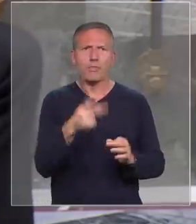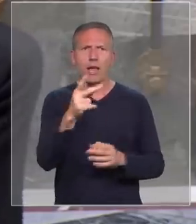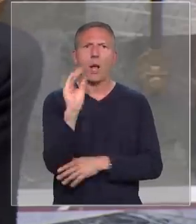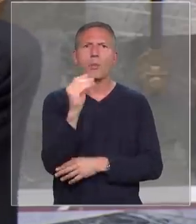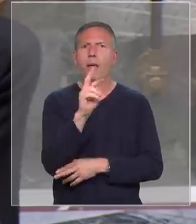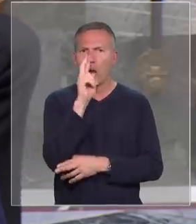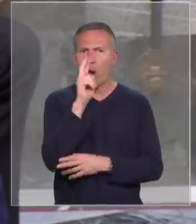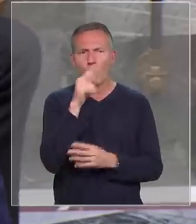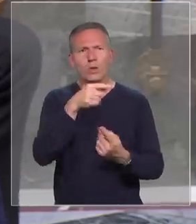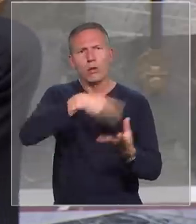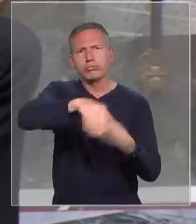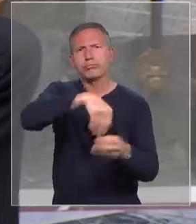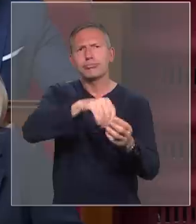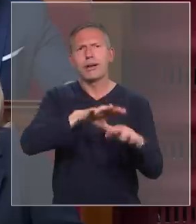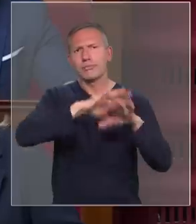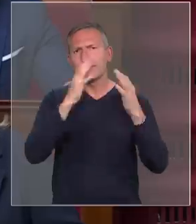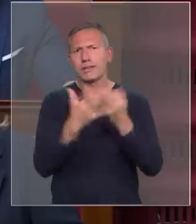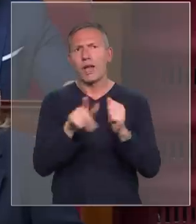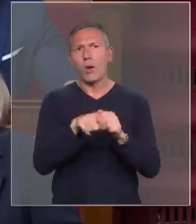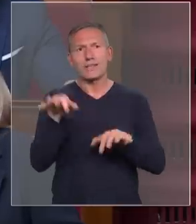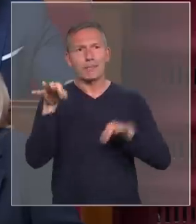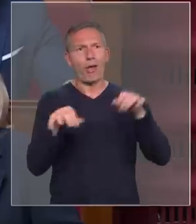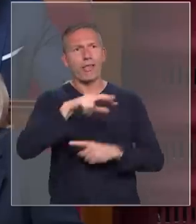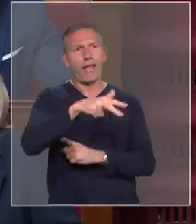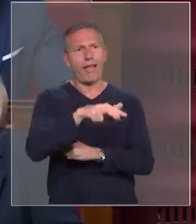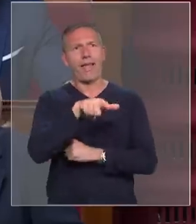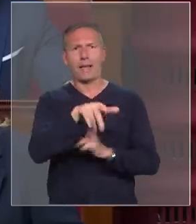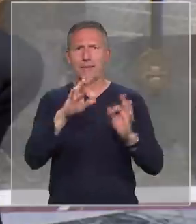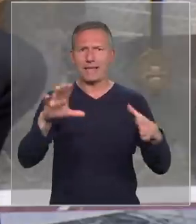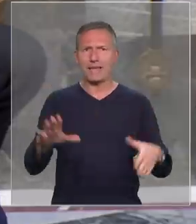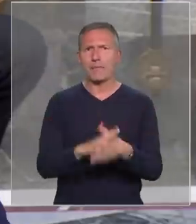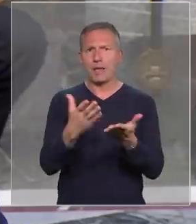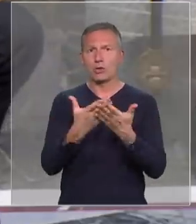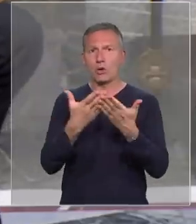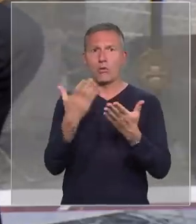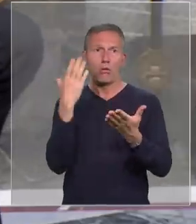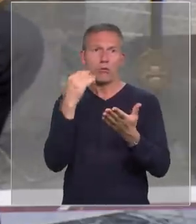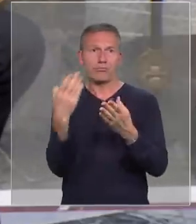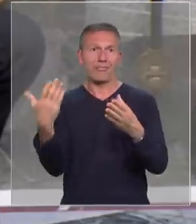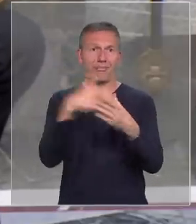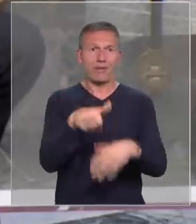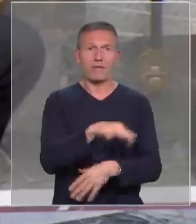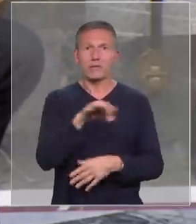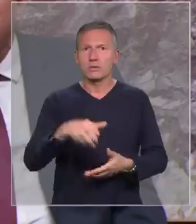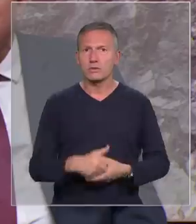russe, cheval de froid, de Troie, mais aussi pantin de M. Poutine. Voilà, monsieur le député, à quoi ressemble une ingérence étrangère aujourd'hui en